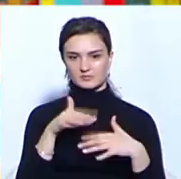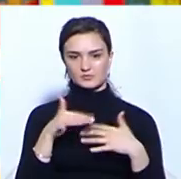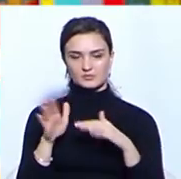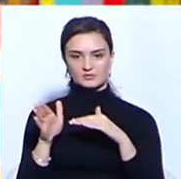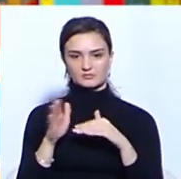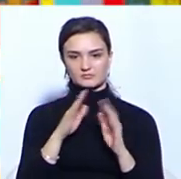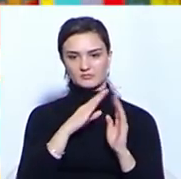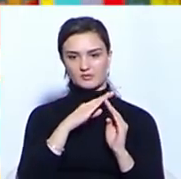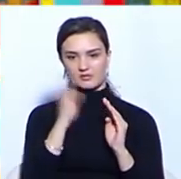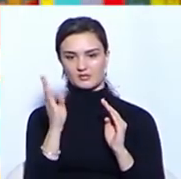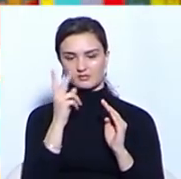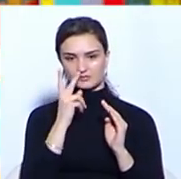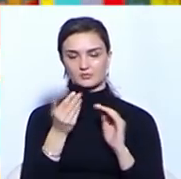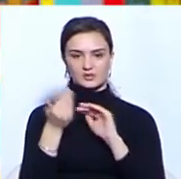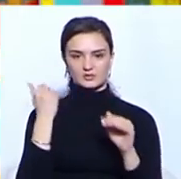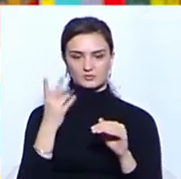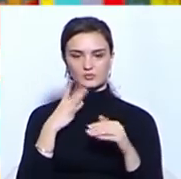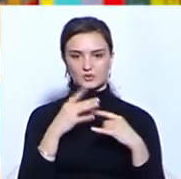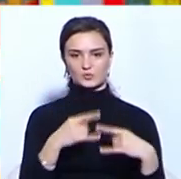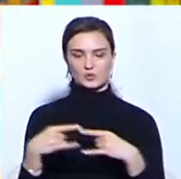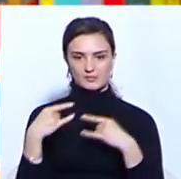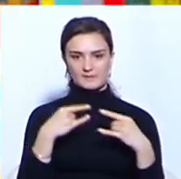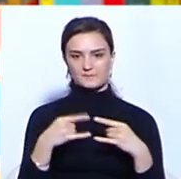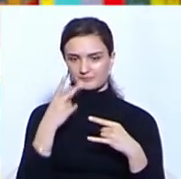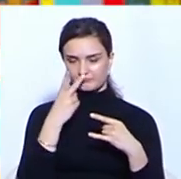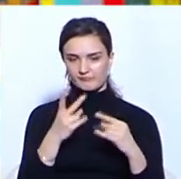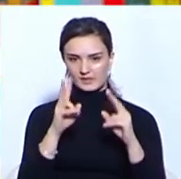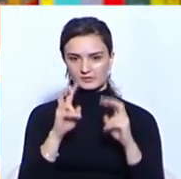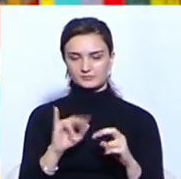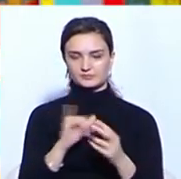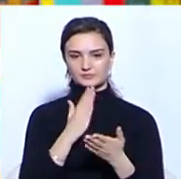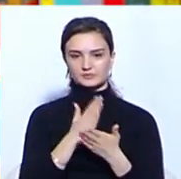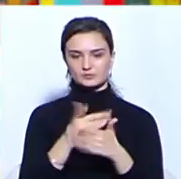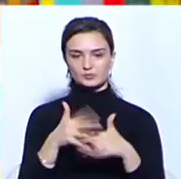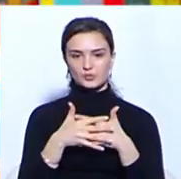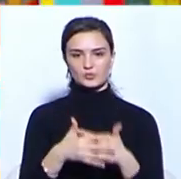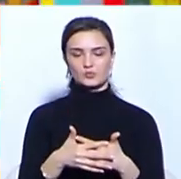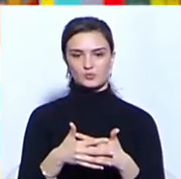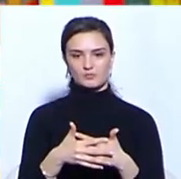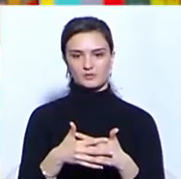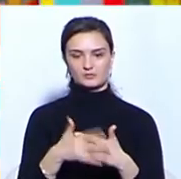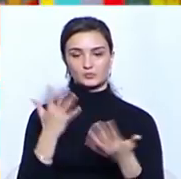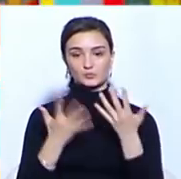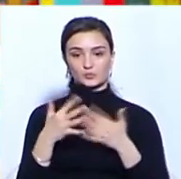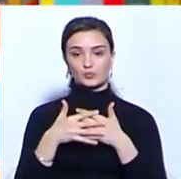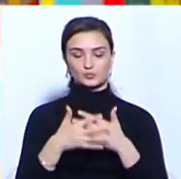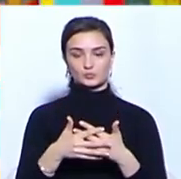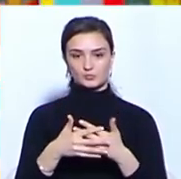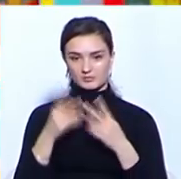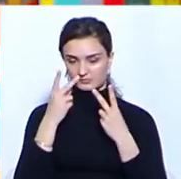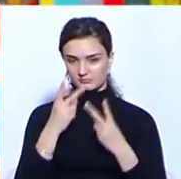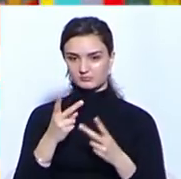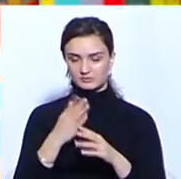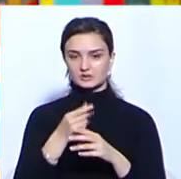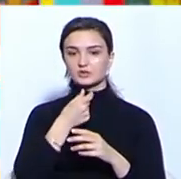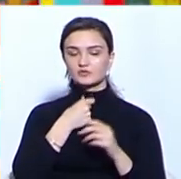მენსტრუაცია, მაშინ რაც შეიძლება ადრე უნდა გაკეთდეს ეხოსკოპია იმისთვის, რომ ინახოს, სად არის ეს ორსულობა. თუ ორსულობის ნიშნები